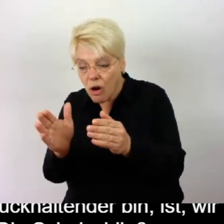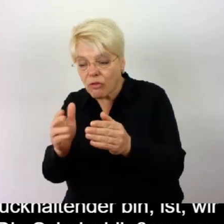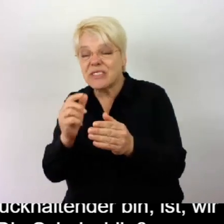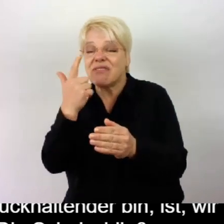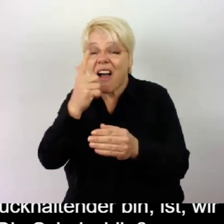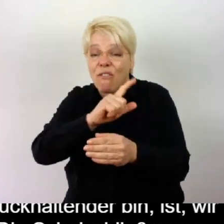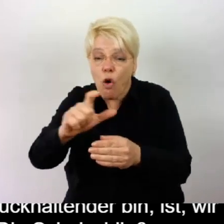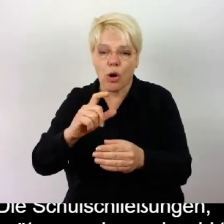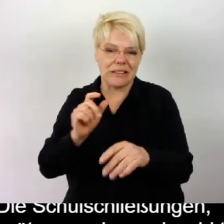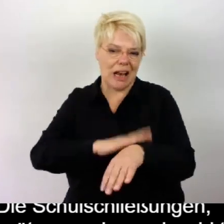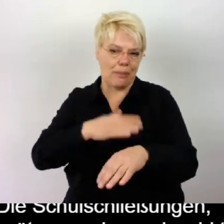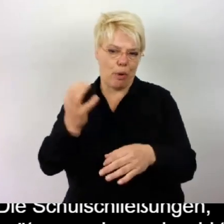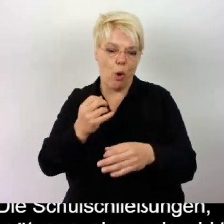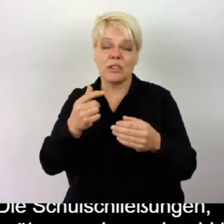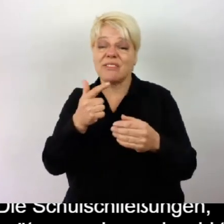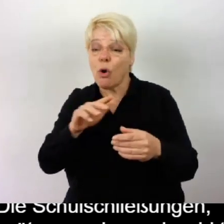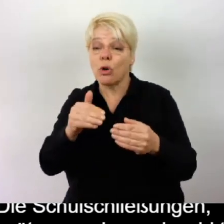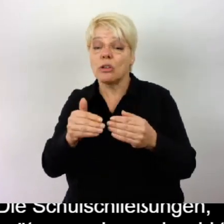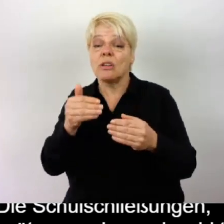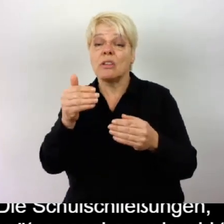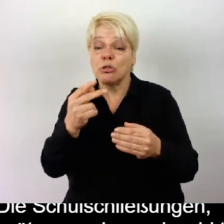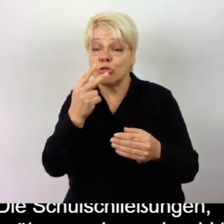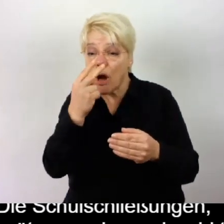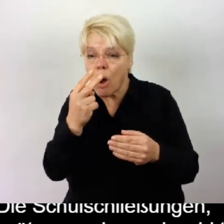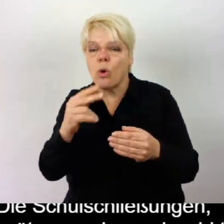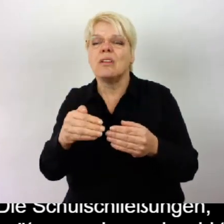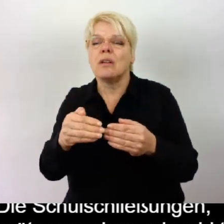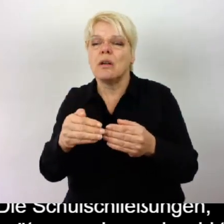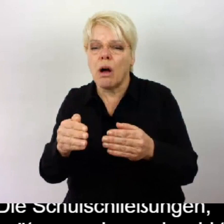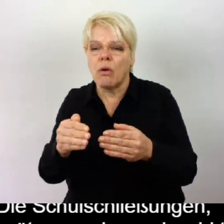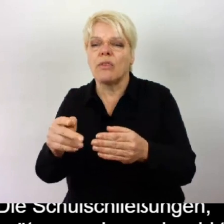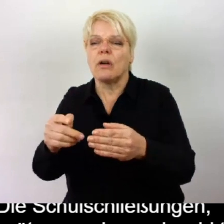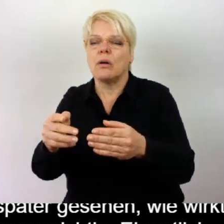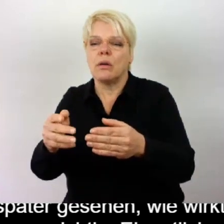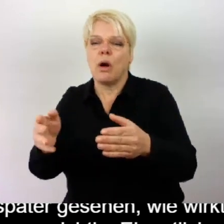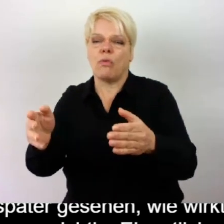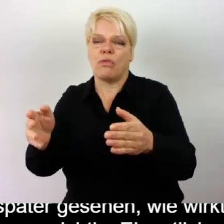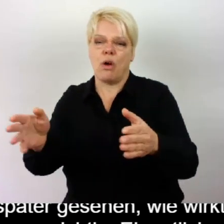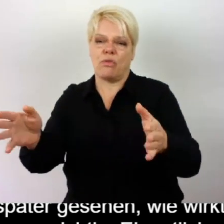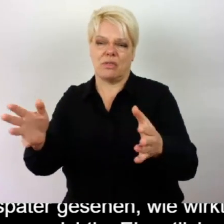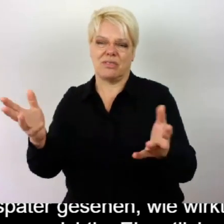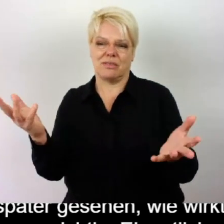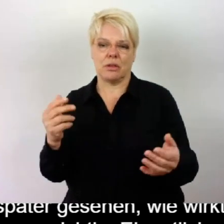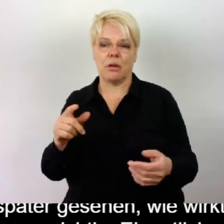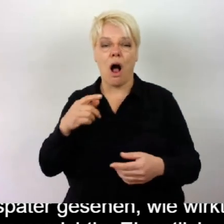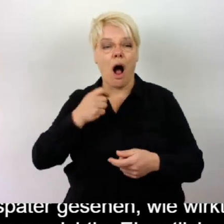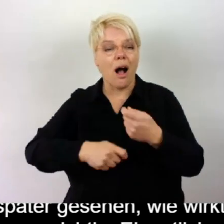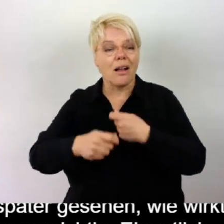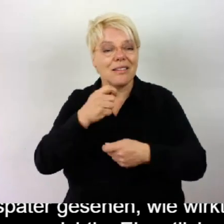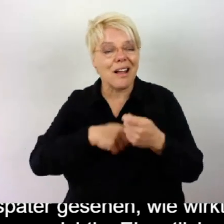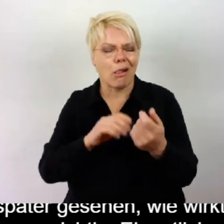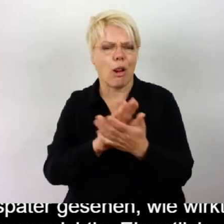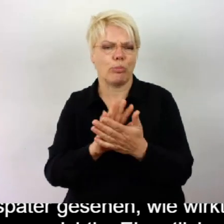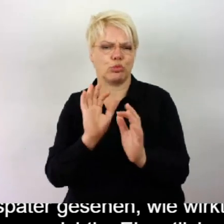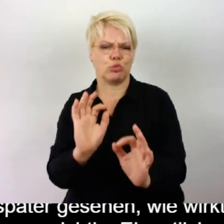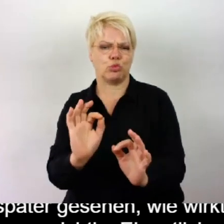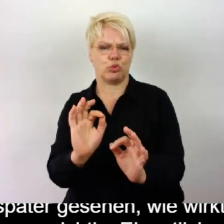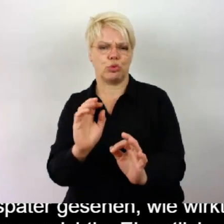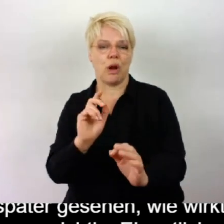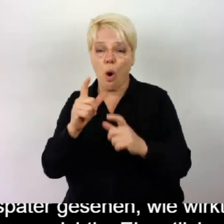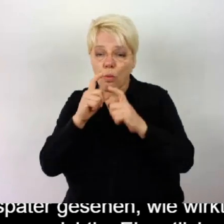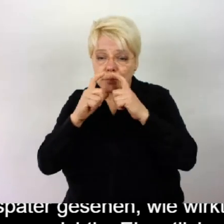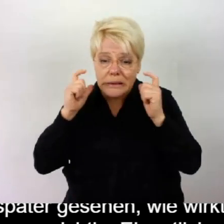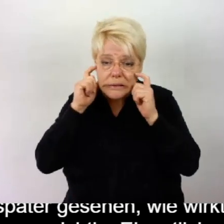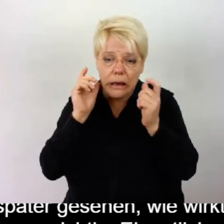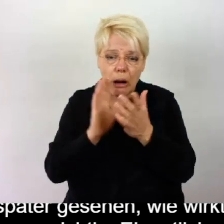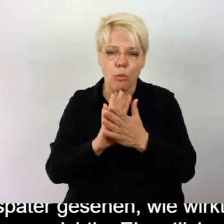widmen, gemeinschaftlich in Deutschland, aber wir nochmal in Bayern, was ist da einzuschätzen? Bislang war das relativ klar. Das sind die klassischen Dorffeste, die